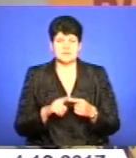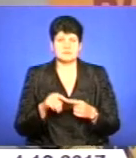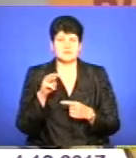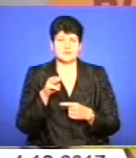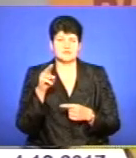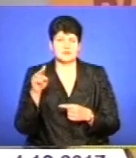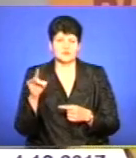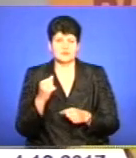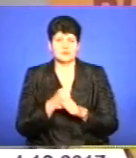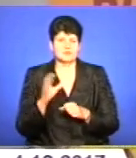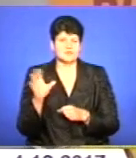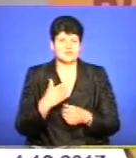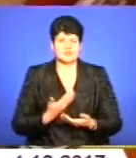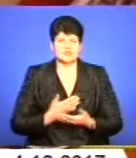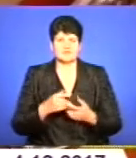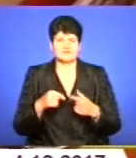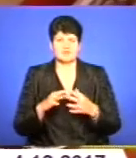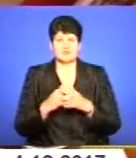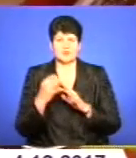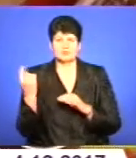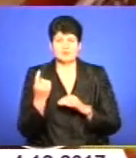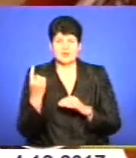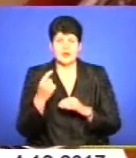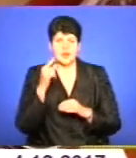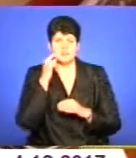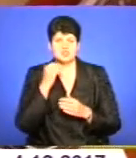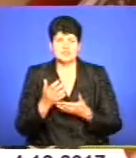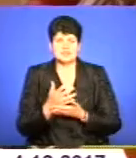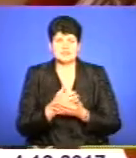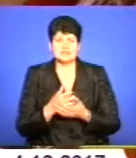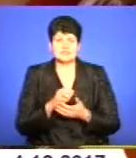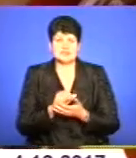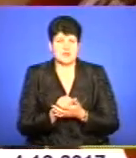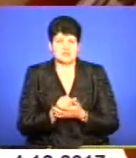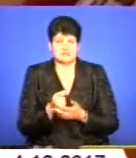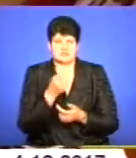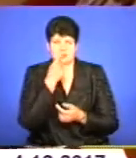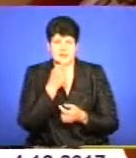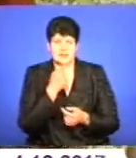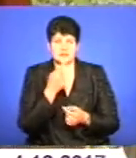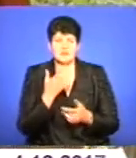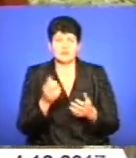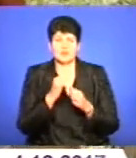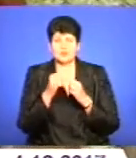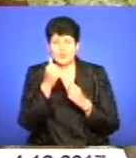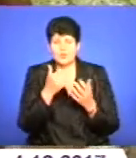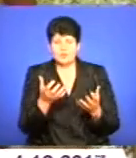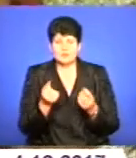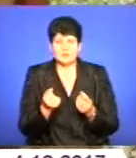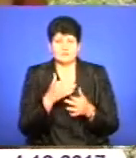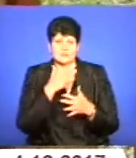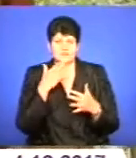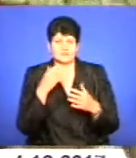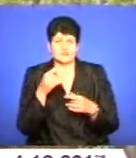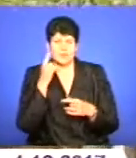життя працює у сфері сільського господарства. Однак бджільництвом займається недавно. Каже, пасіку тримати вигідно, щороку отримує значну кількість меду. Але